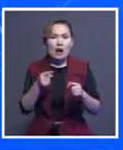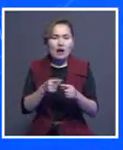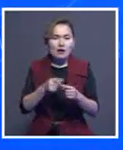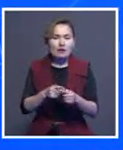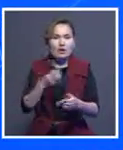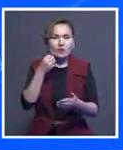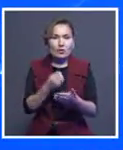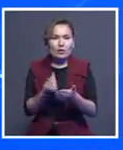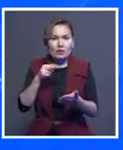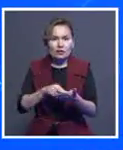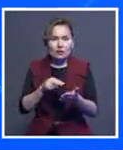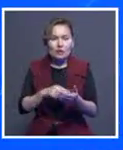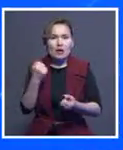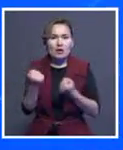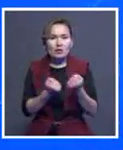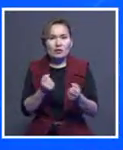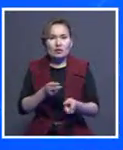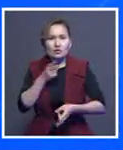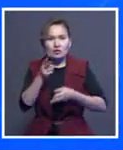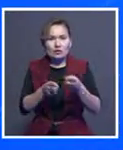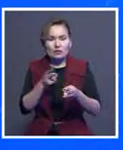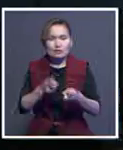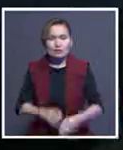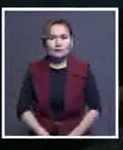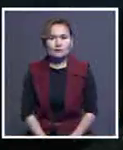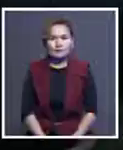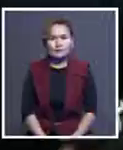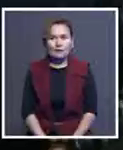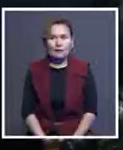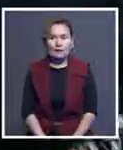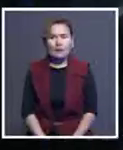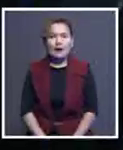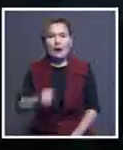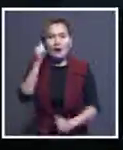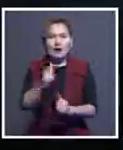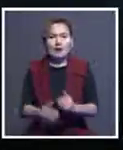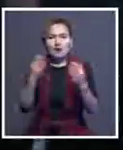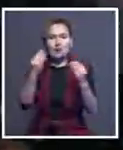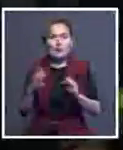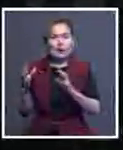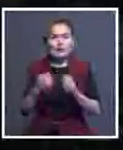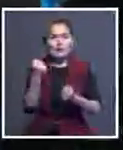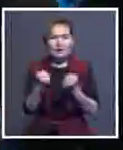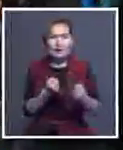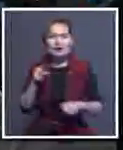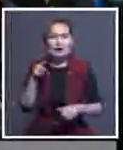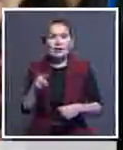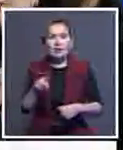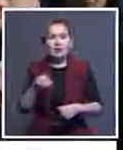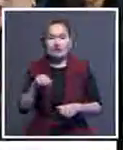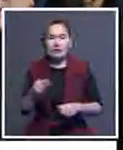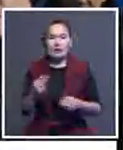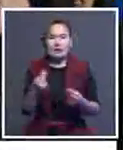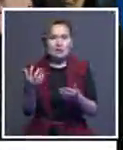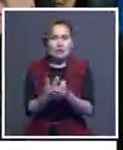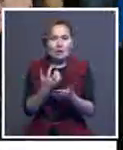Қос тарапты тыңдап қайтқан тілшіміздің бейнематериалы. Күнне табатын 2000 теңге, күнне табатын 2000 теңге. 1500 теңге кетеді, 500